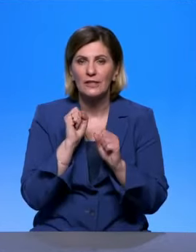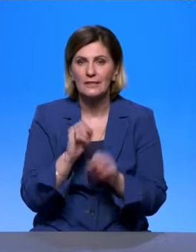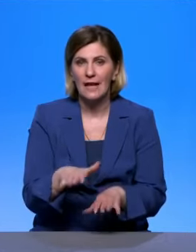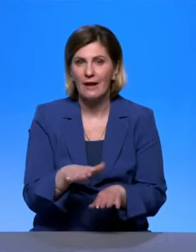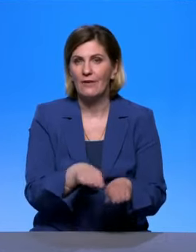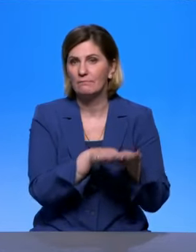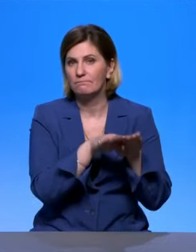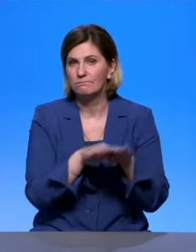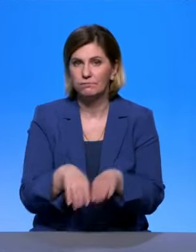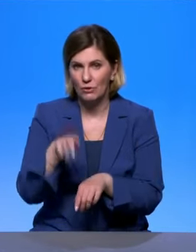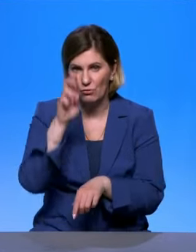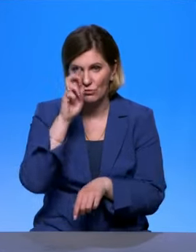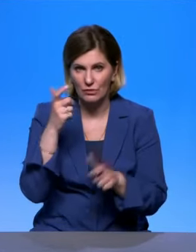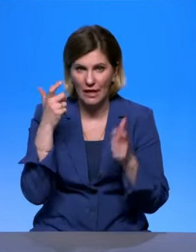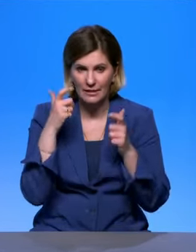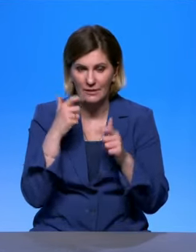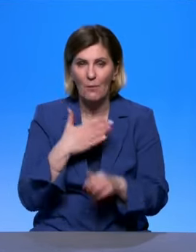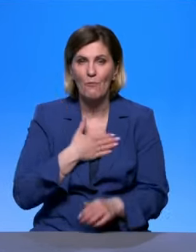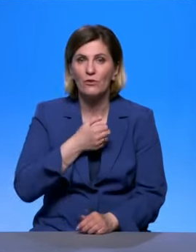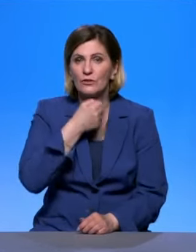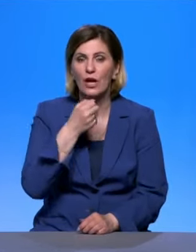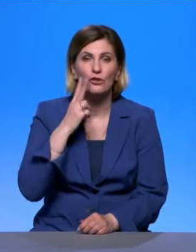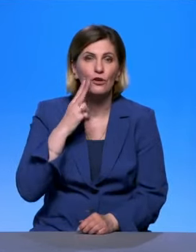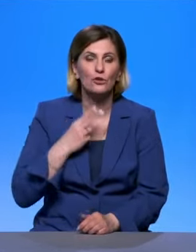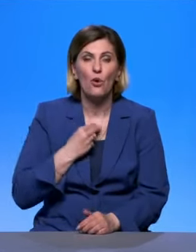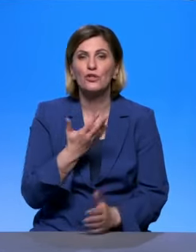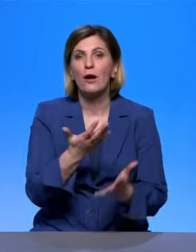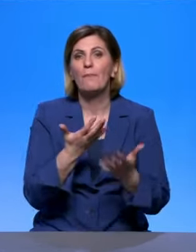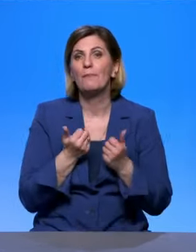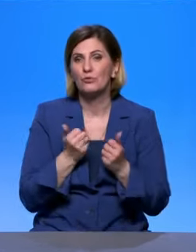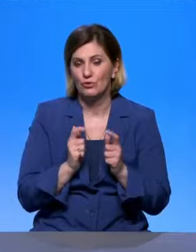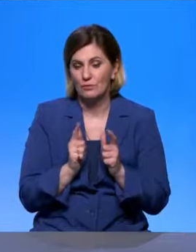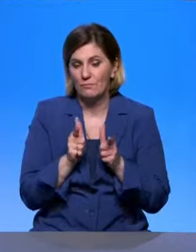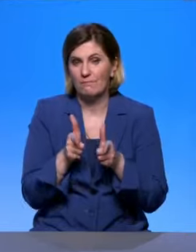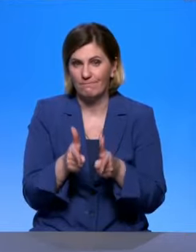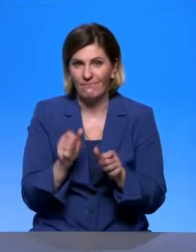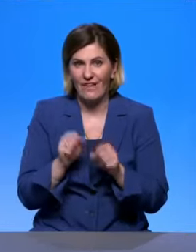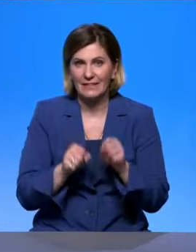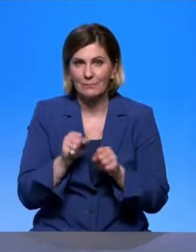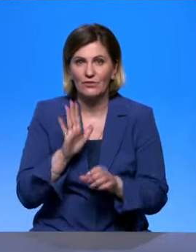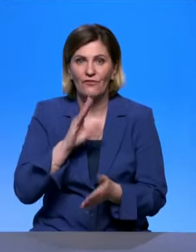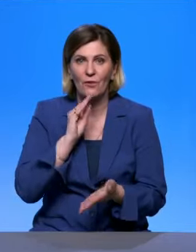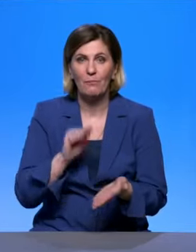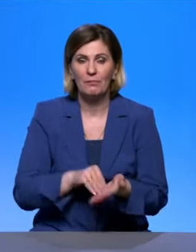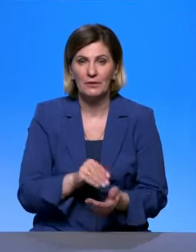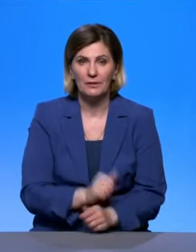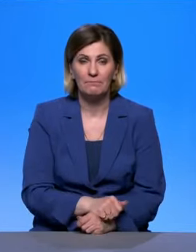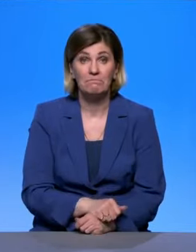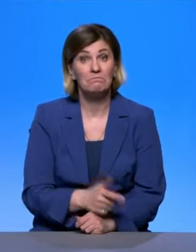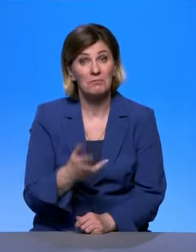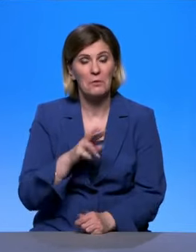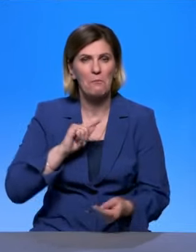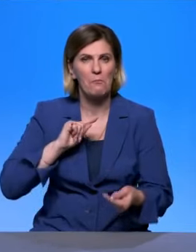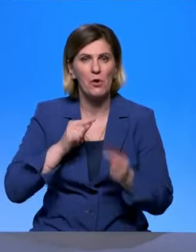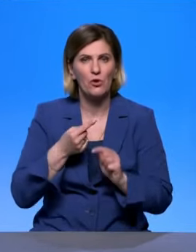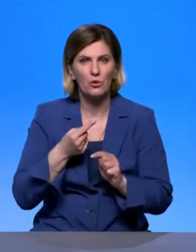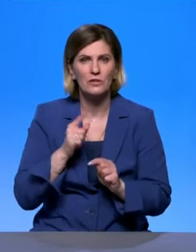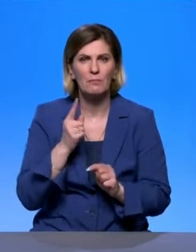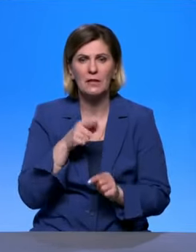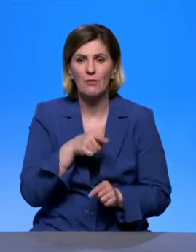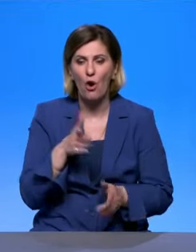моя старшая дочка получила возможность поступить в Питер. Против. Потому что они как роботы решают